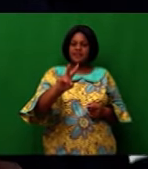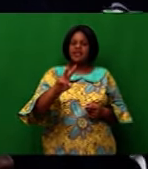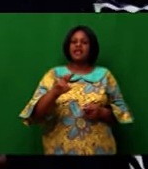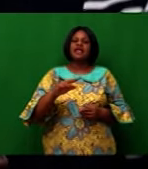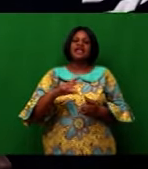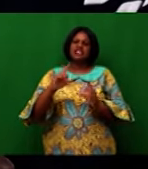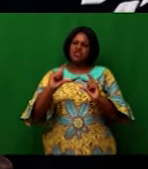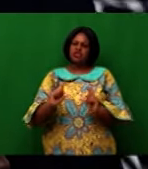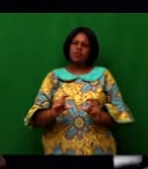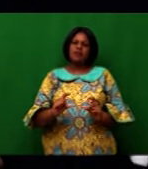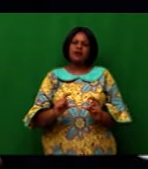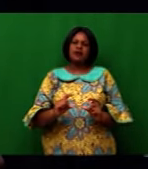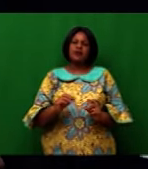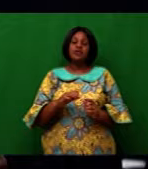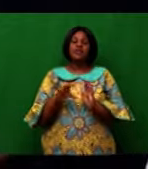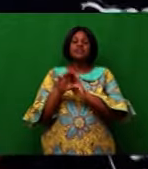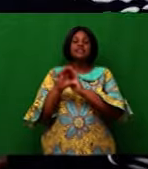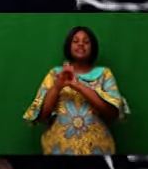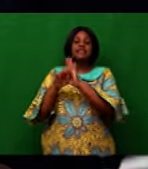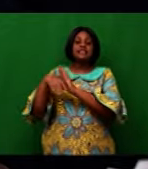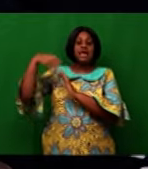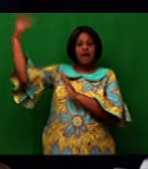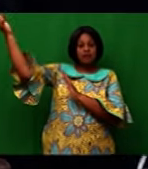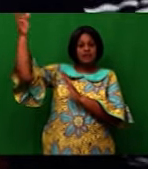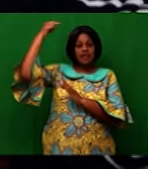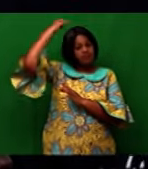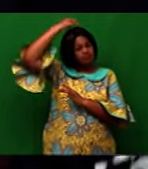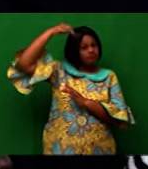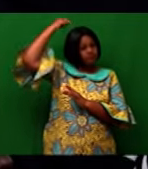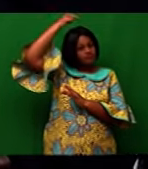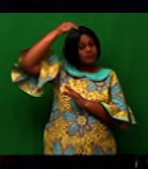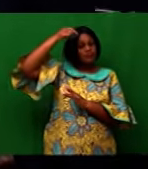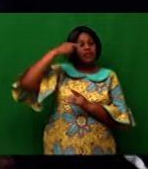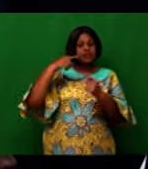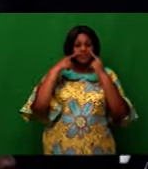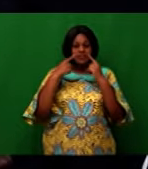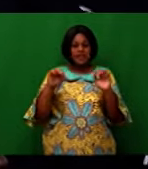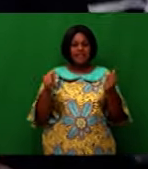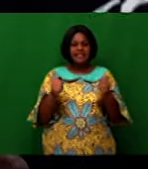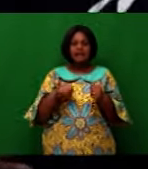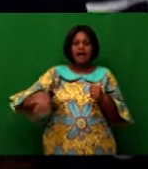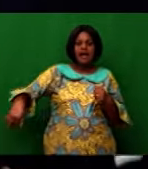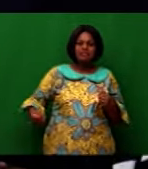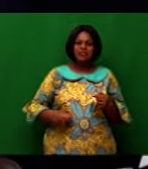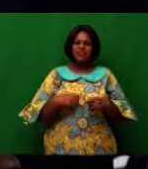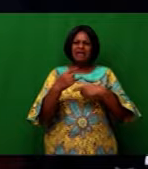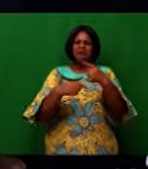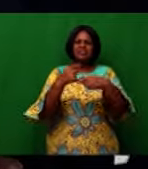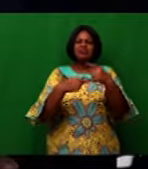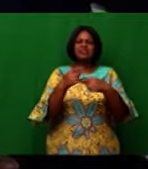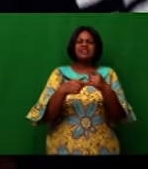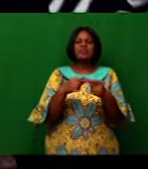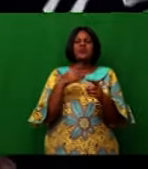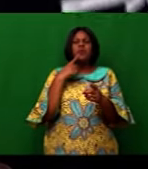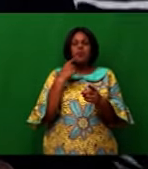low haina kukwira kunyika idzodzo mozoona futi kuti vakadzi vacho varume vacho kuti vasazoenderere